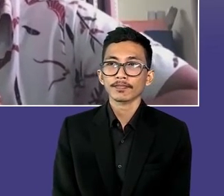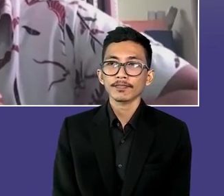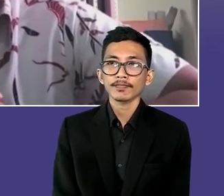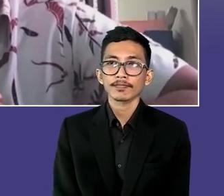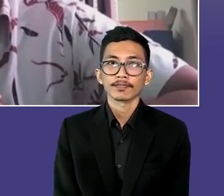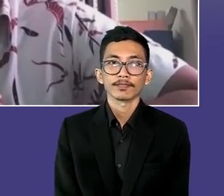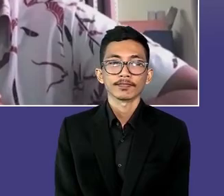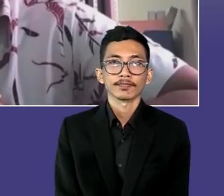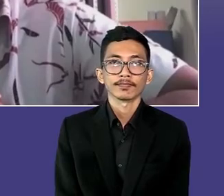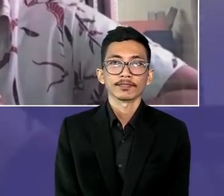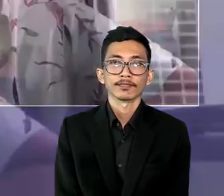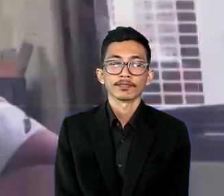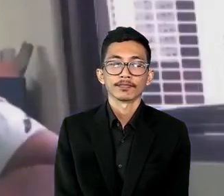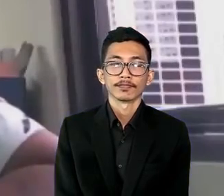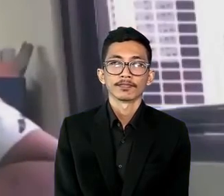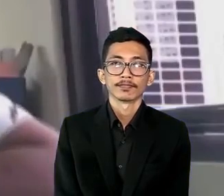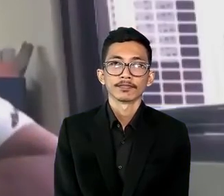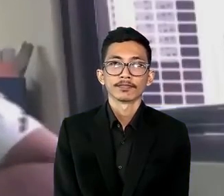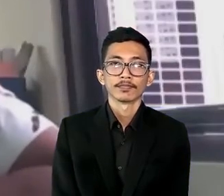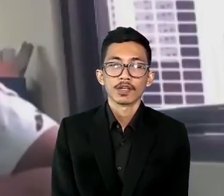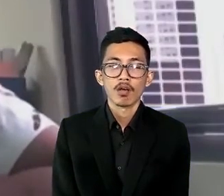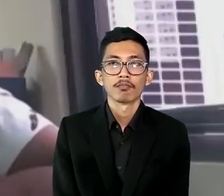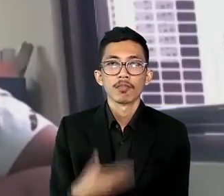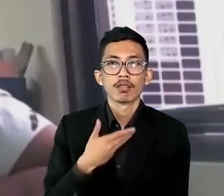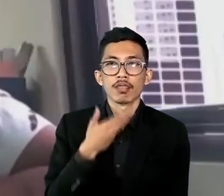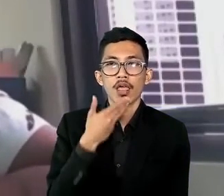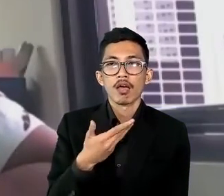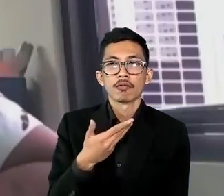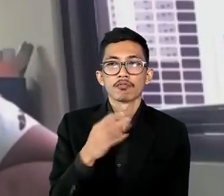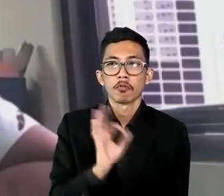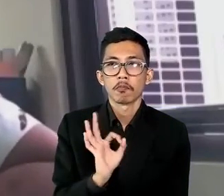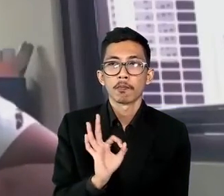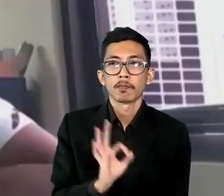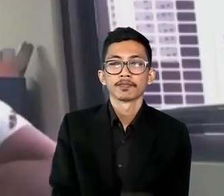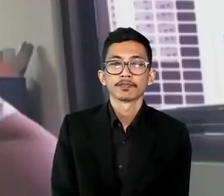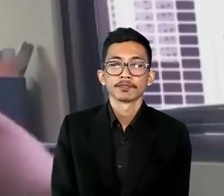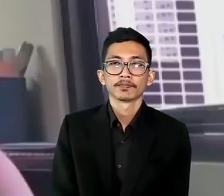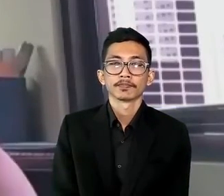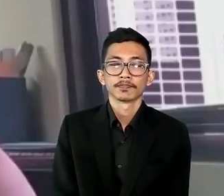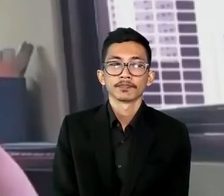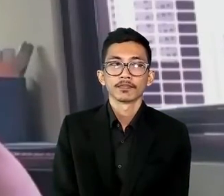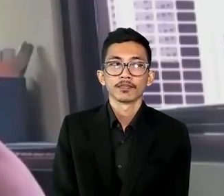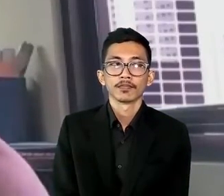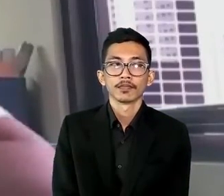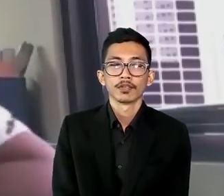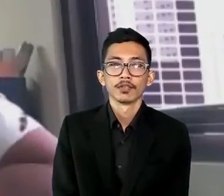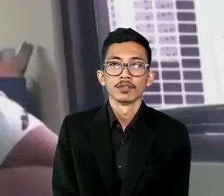Pertanyaan dari kami saya rasa belum. Belum sempat ya memikirkan pertanyaan. Manajer okay. Pak